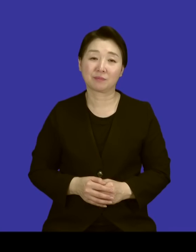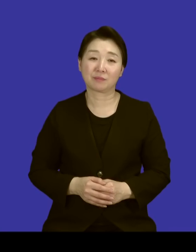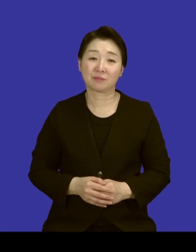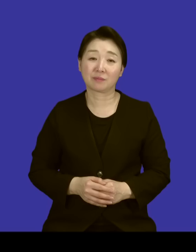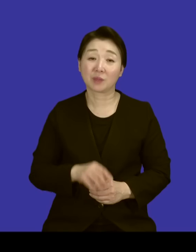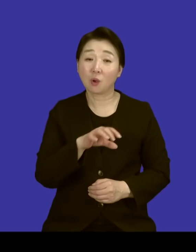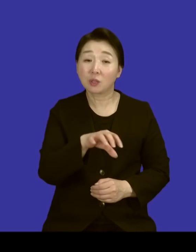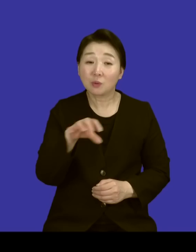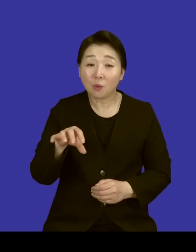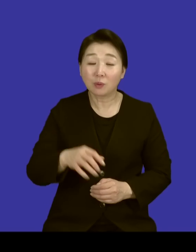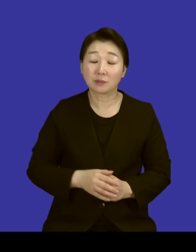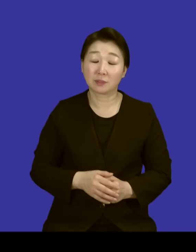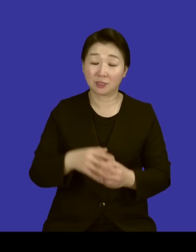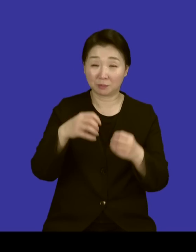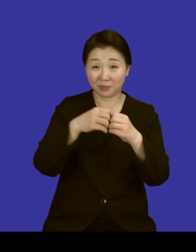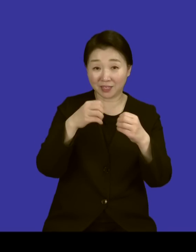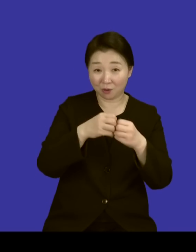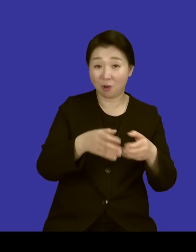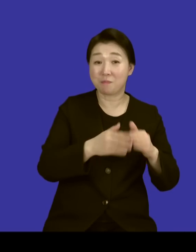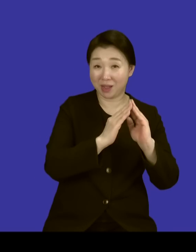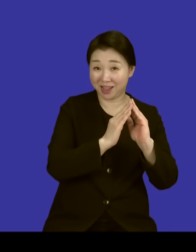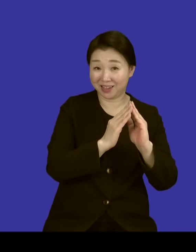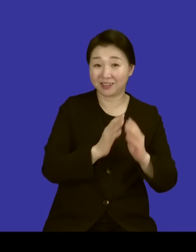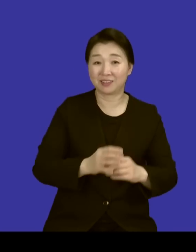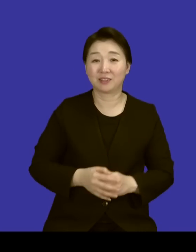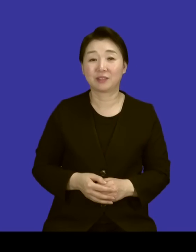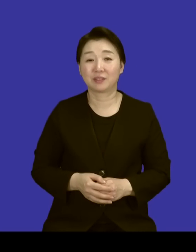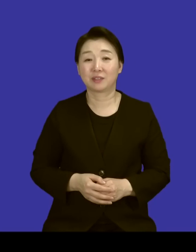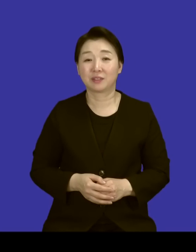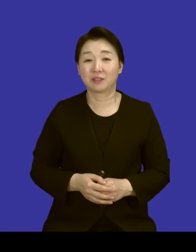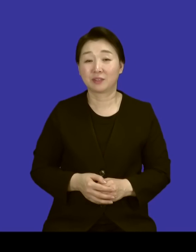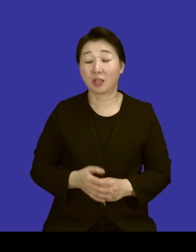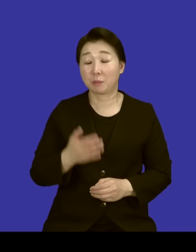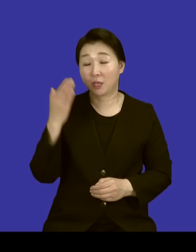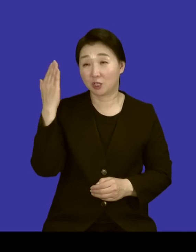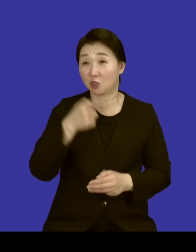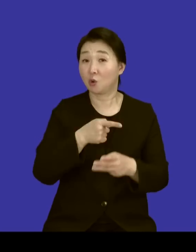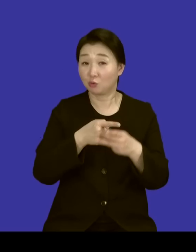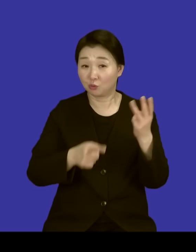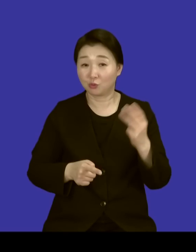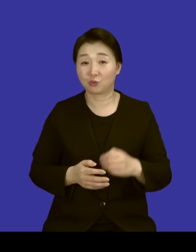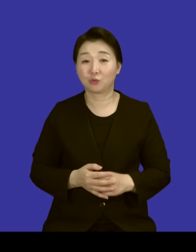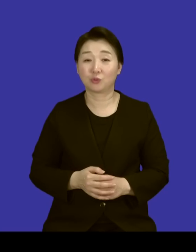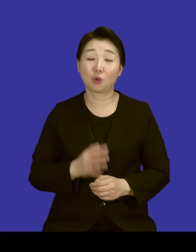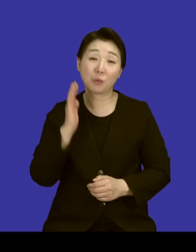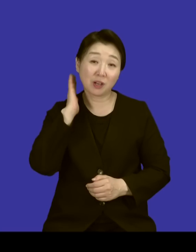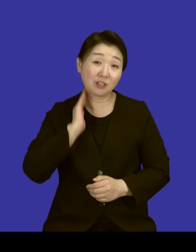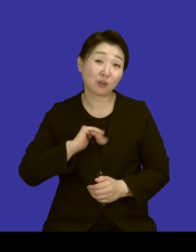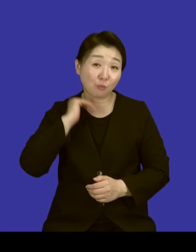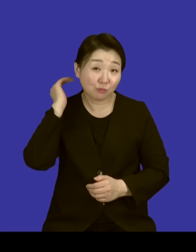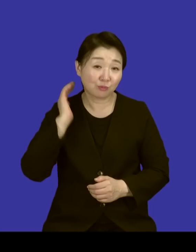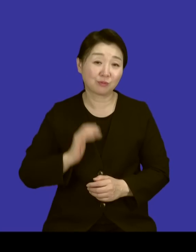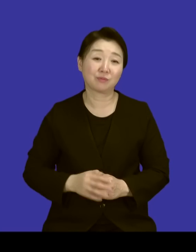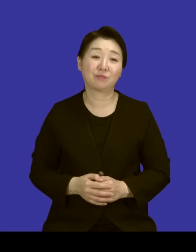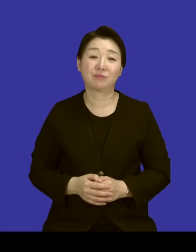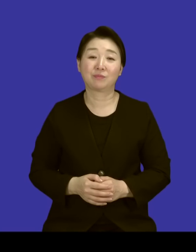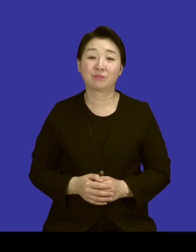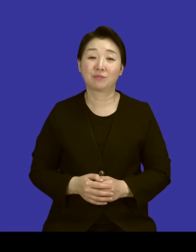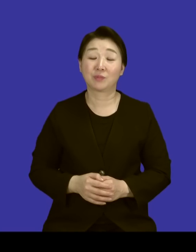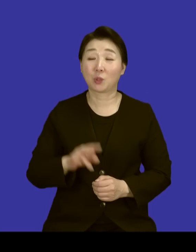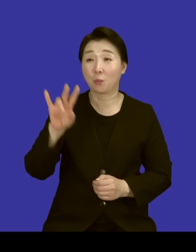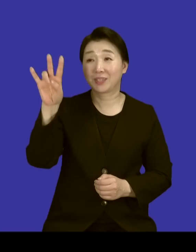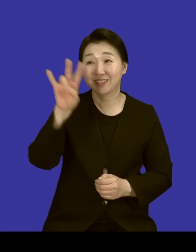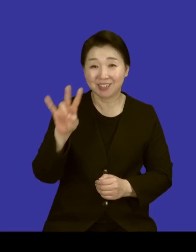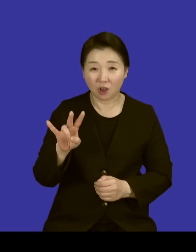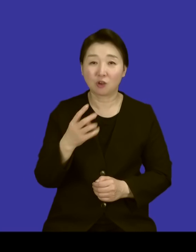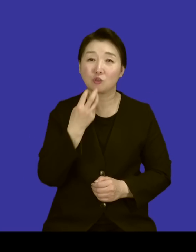뭐 제일 먼 게 창원대 앞에 예, 예. 있고 그다음에 청주에 하나 있고요. 예. 의정부에 하나 있고 예. 시흥